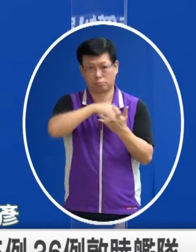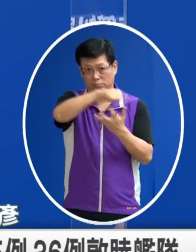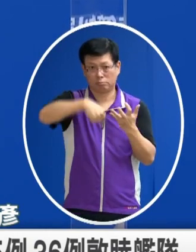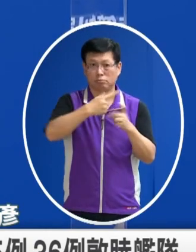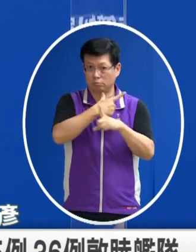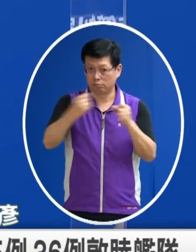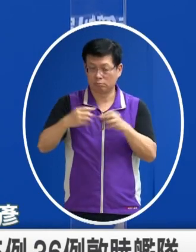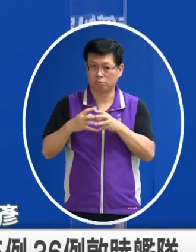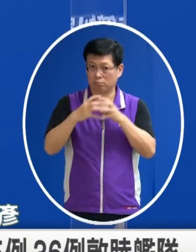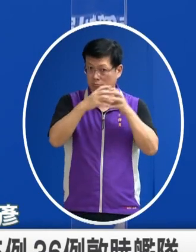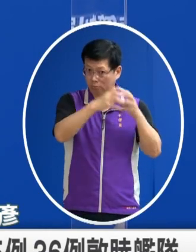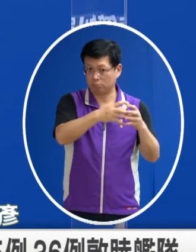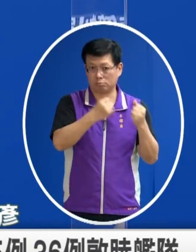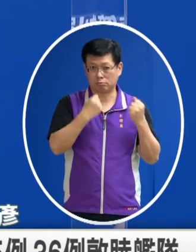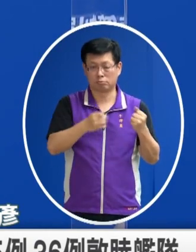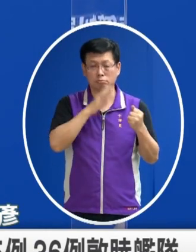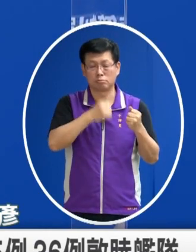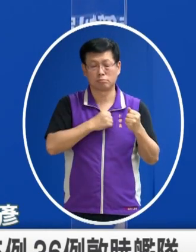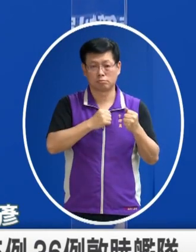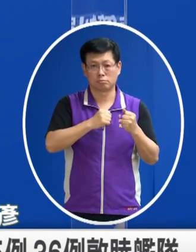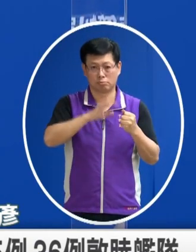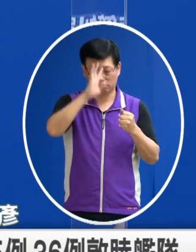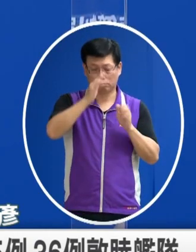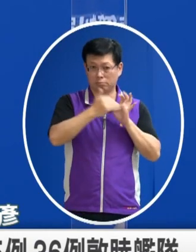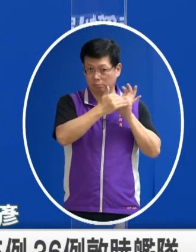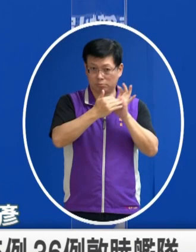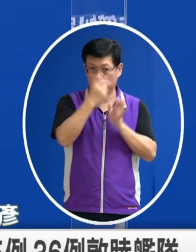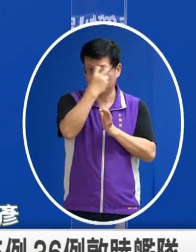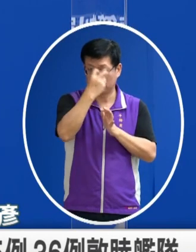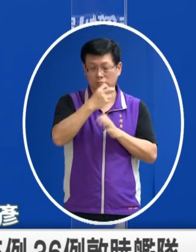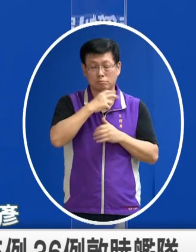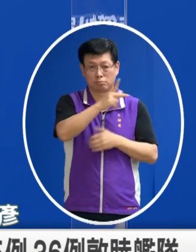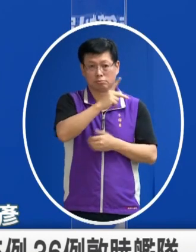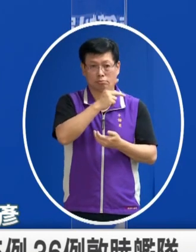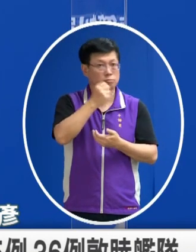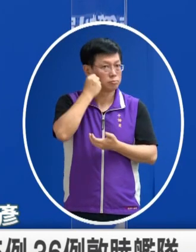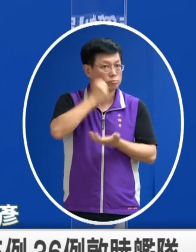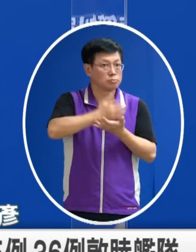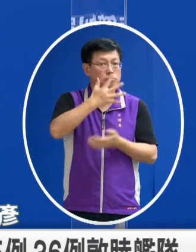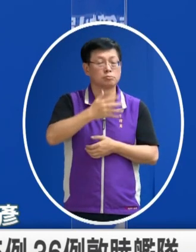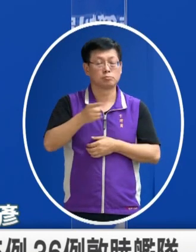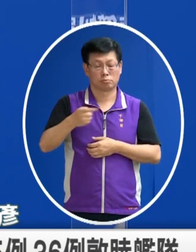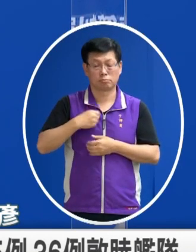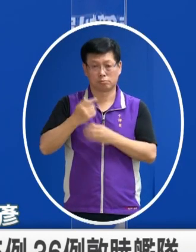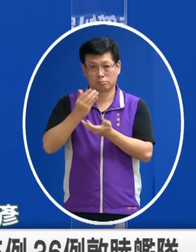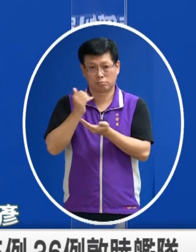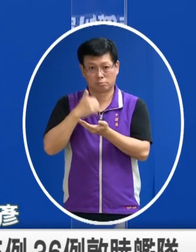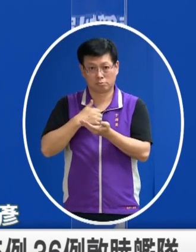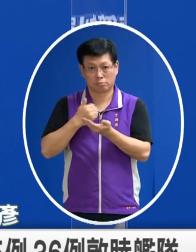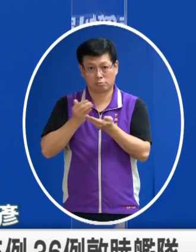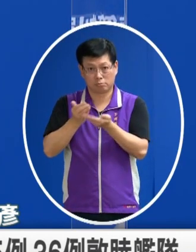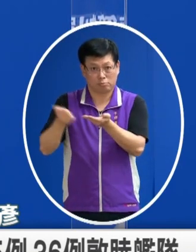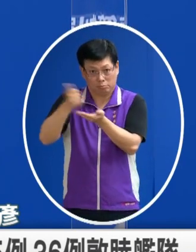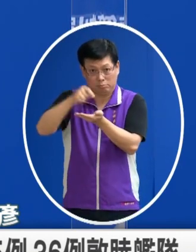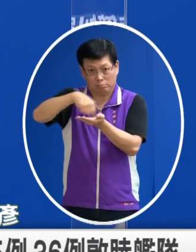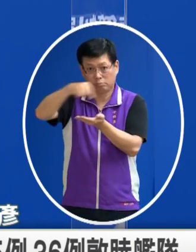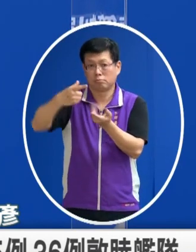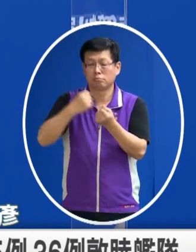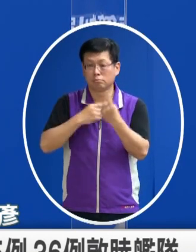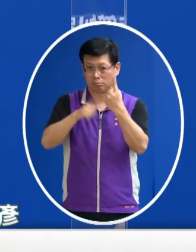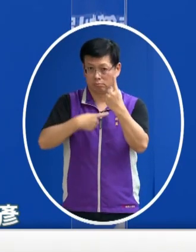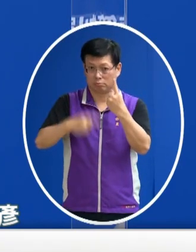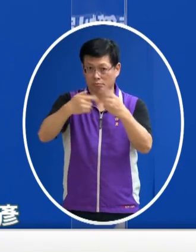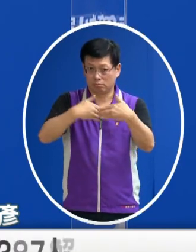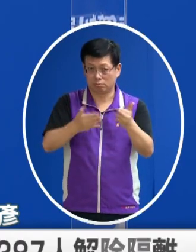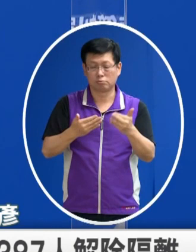进到这个防疫旅馆去。那船上的部分呢，也是落实一人一室的这样的一个规范来做